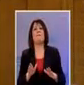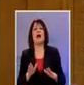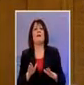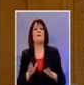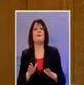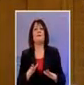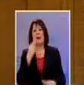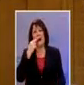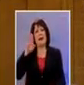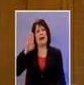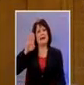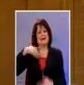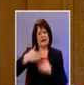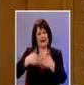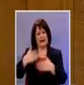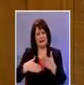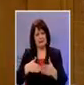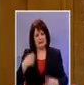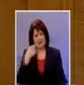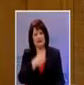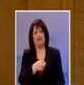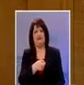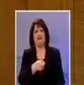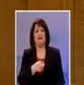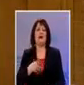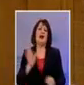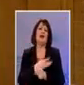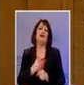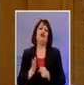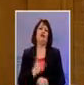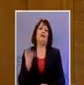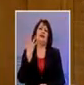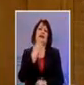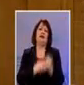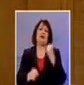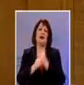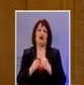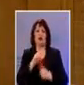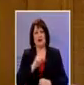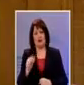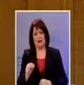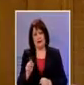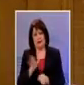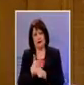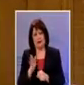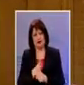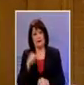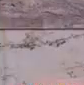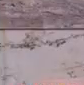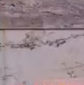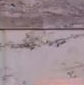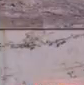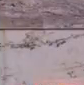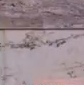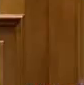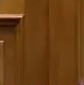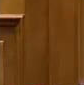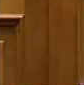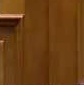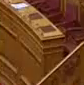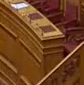επιγόνους των Ναζί, αυτών που διέλυσαν τη χώρα και πριν από 40 χρόνια. Σε αυτούς χρωστάμε την